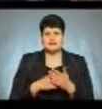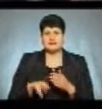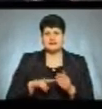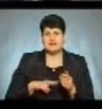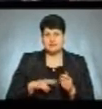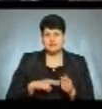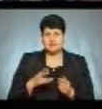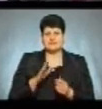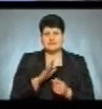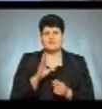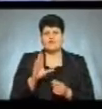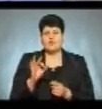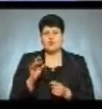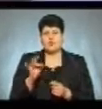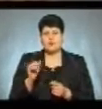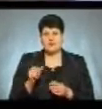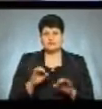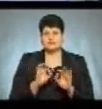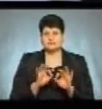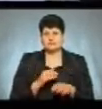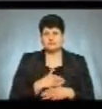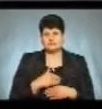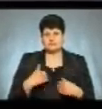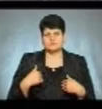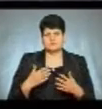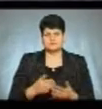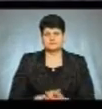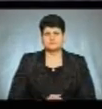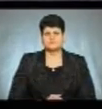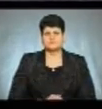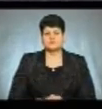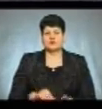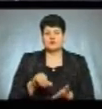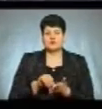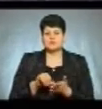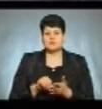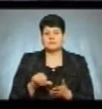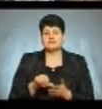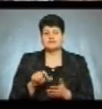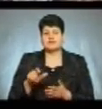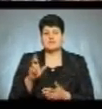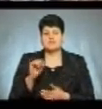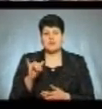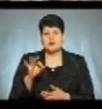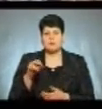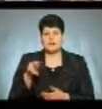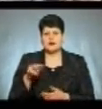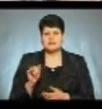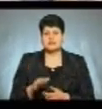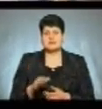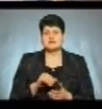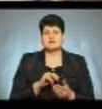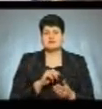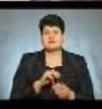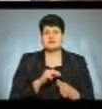Василь Воробець. Давати коментарі він відмовився. У присутності представників «Біобластера» працівник